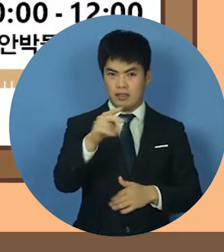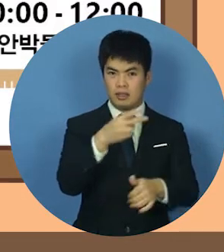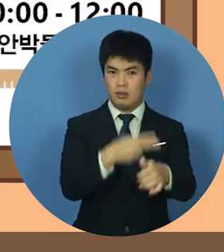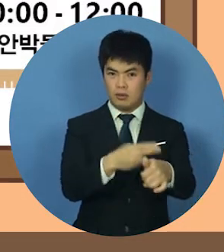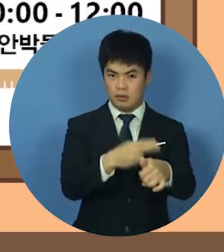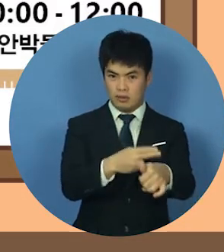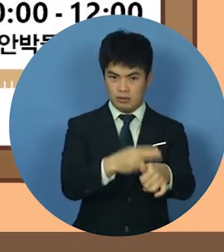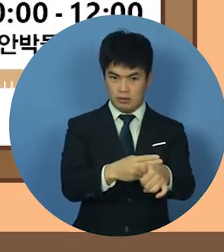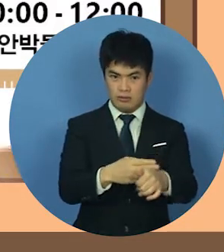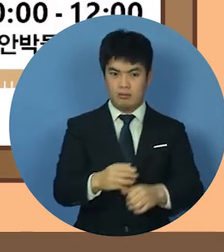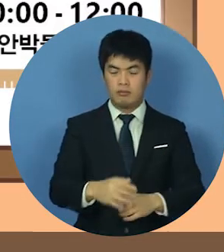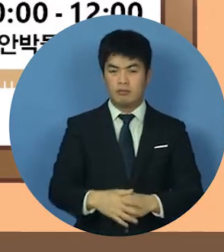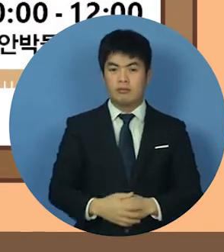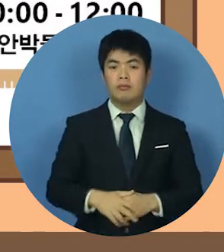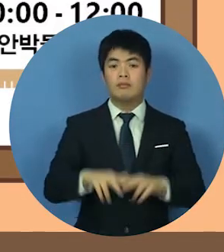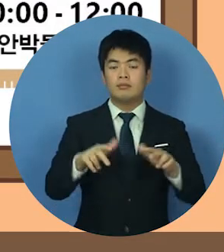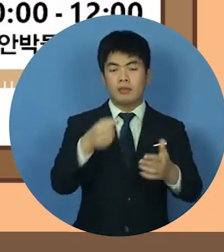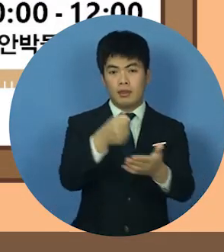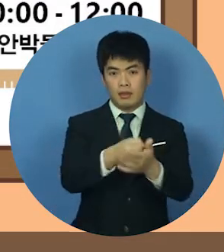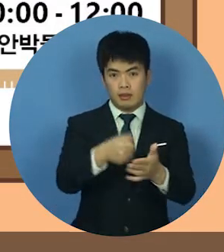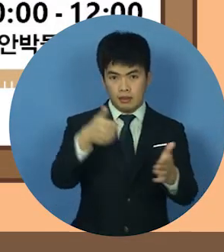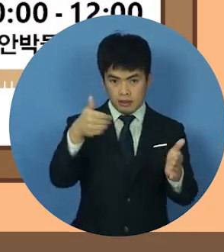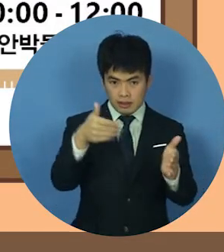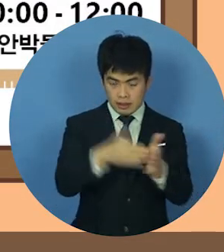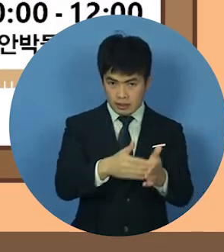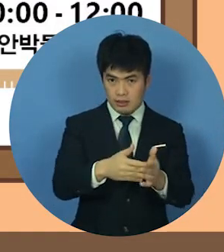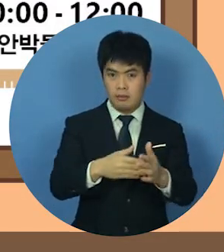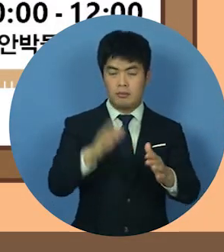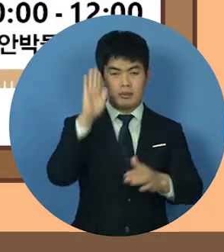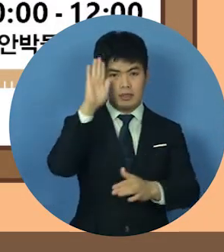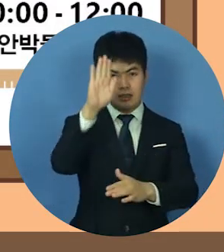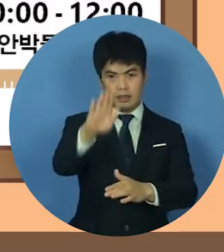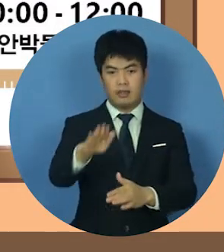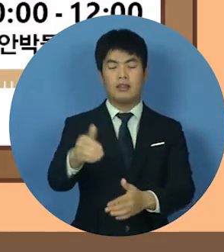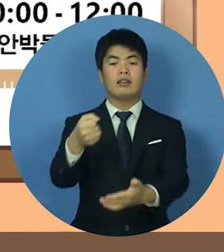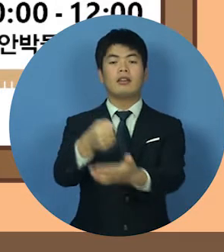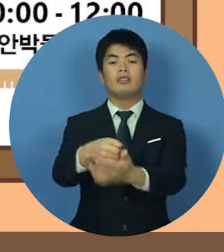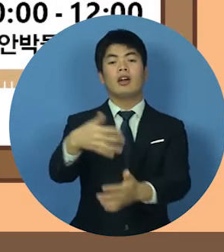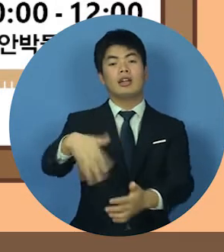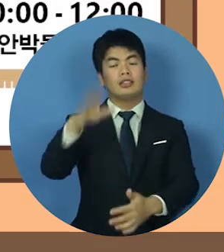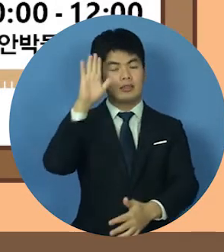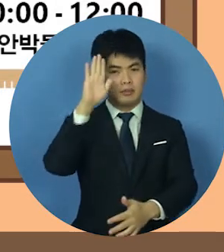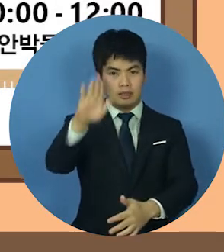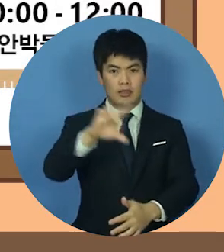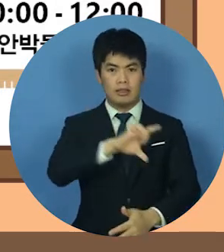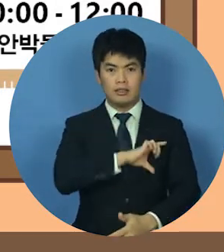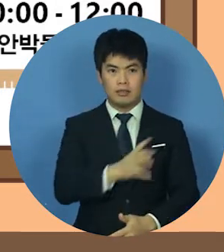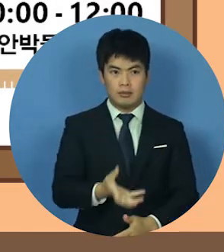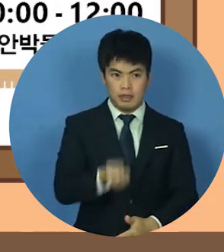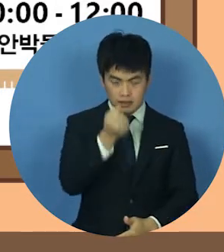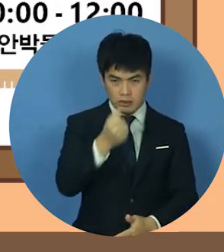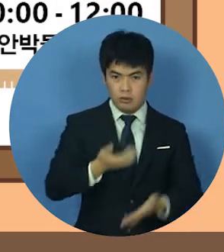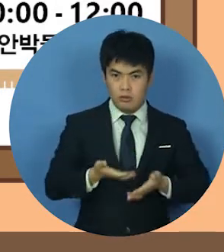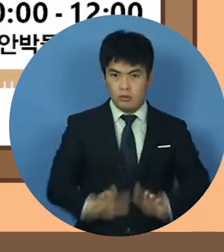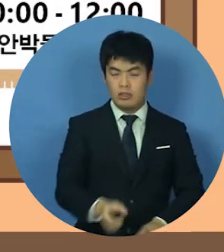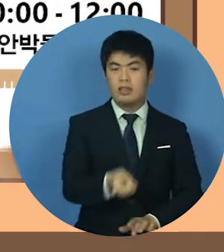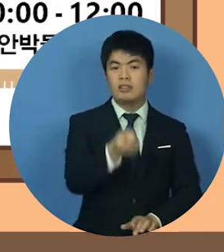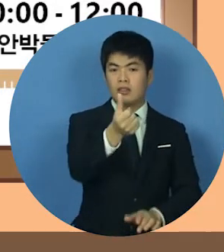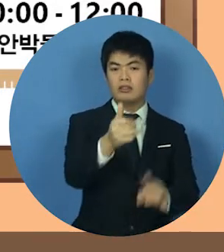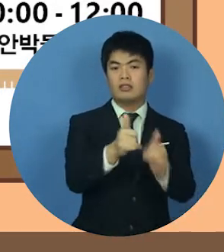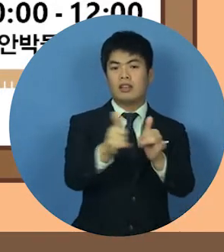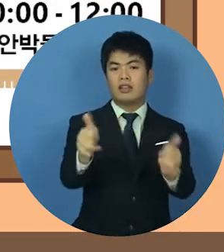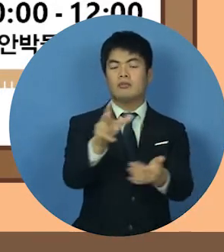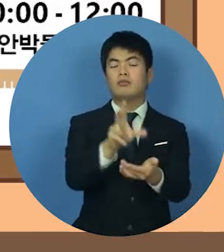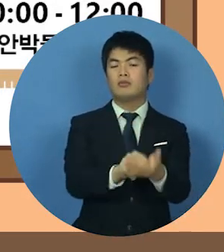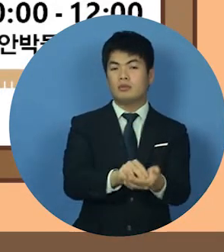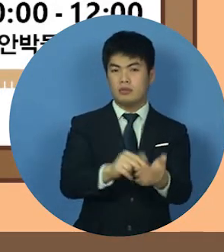미래, 정해질 미래라는 주제로 진행되는데요. 토크 콘서트는 참석자와 함께 저출산과 고령화로 인한 인구